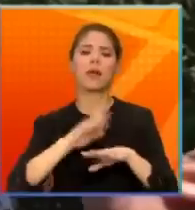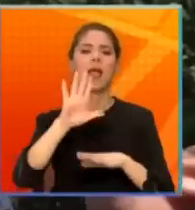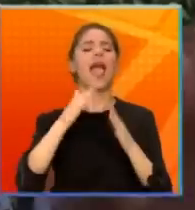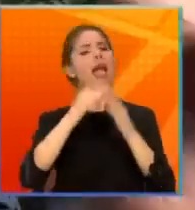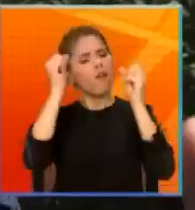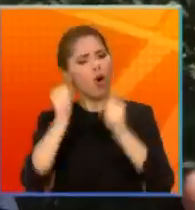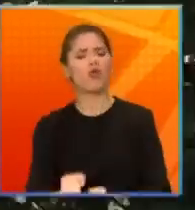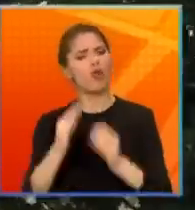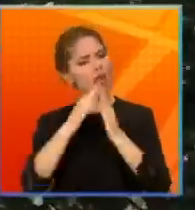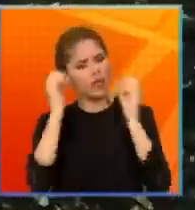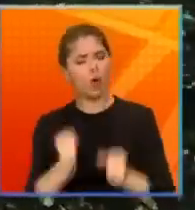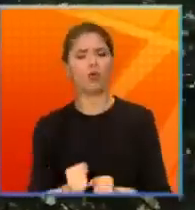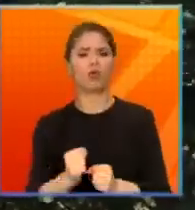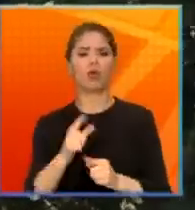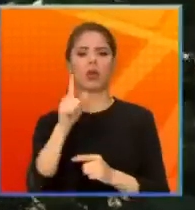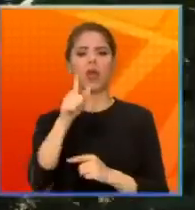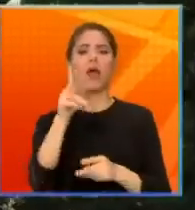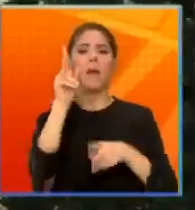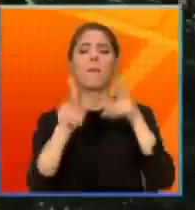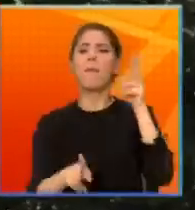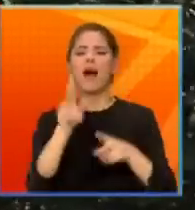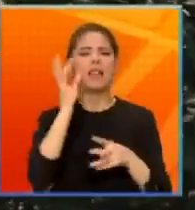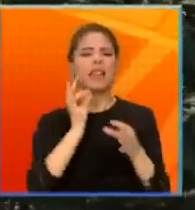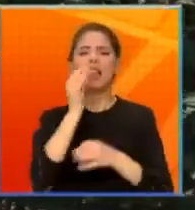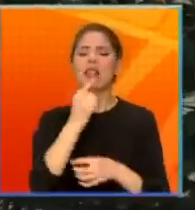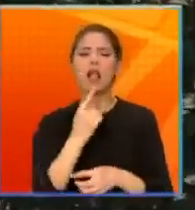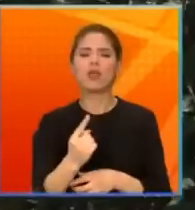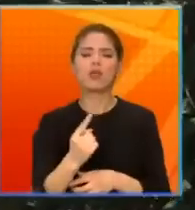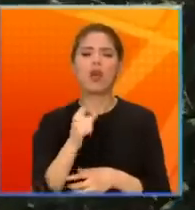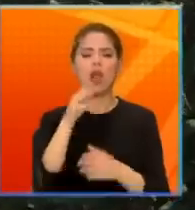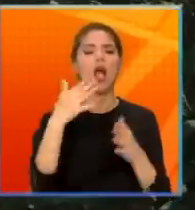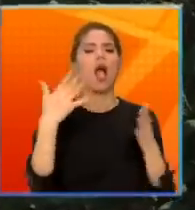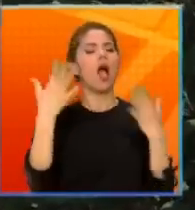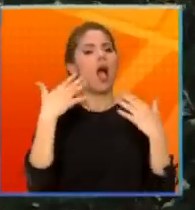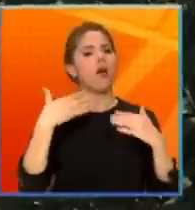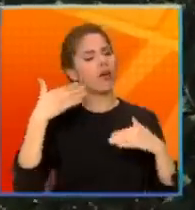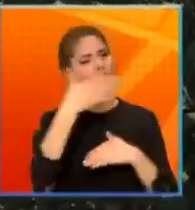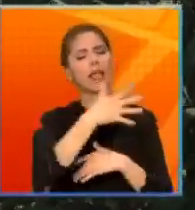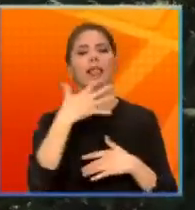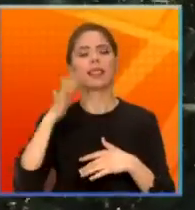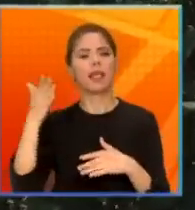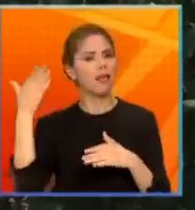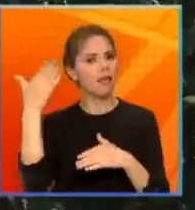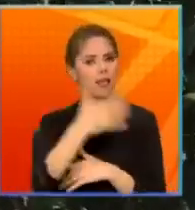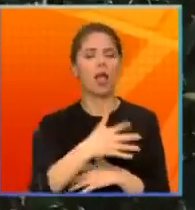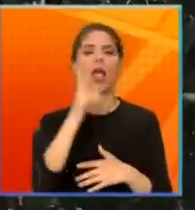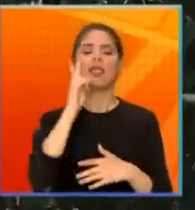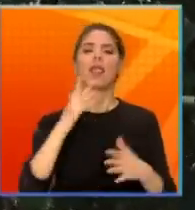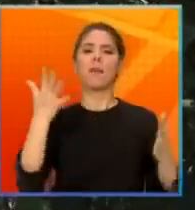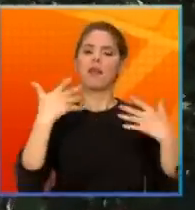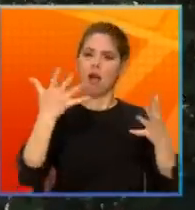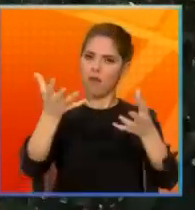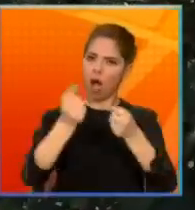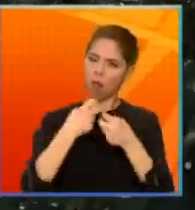eve gir kardeşim, eve gir. Bazı kesimde diyor ki açık havaya çıkıp özellikle sahil kenarlarına inip temiz havayı